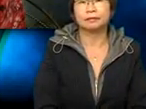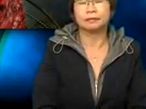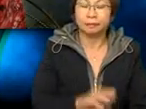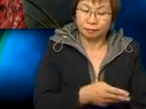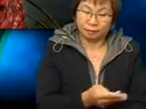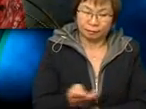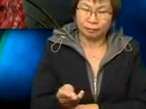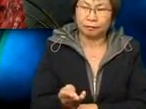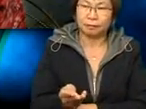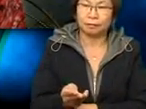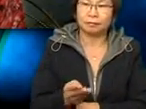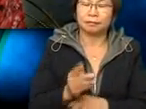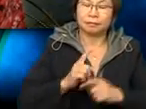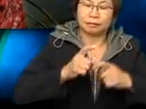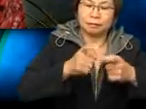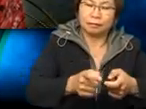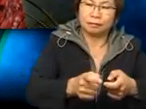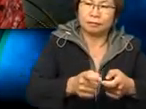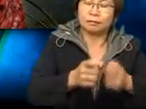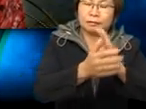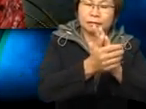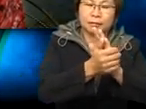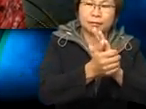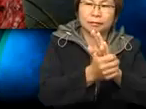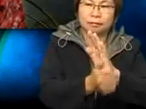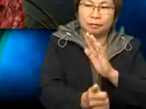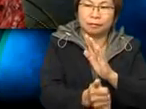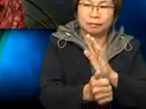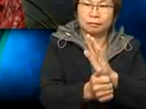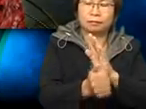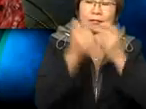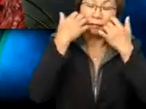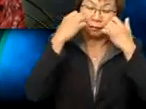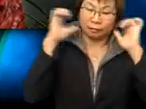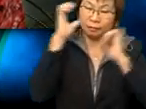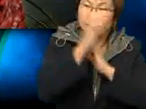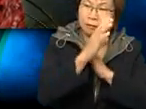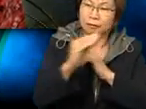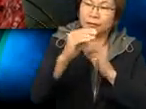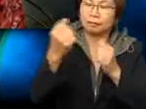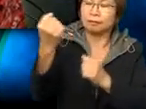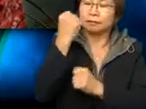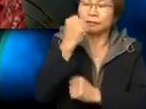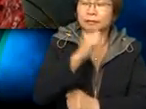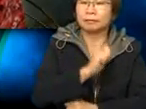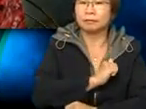Mereka juga dikurniakan bakat, potensi dan kekuatan